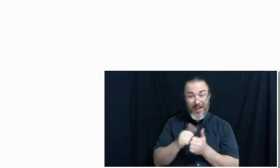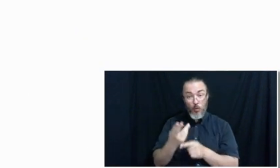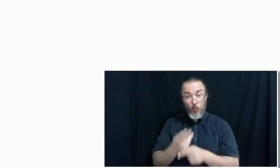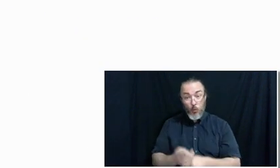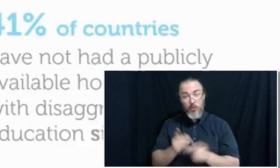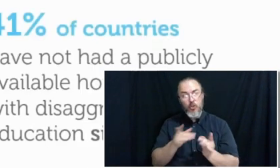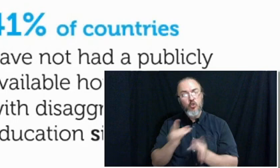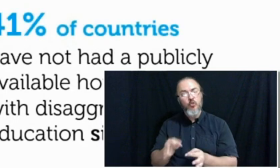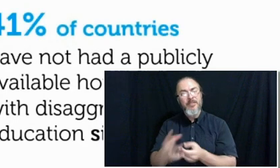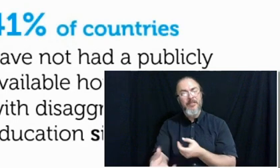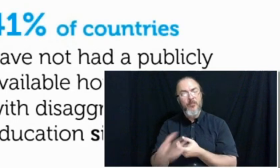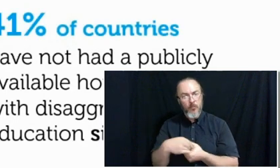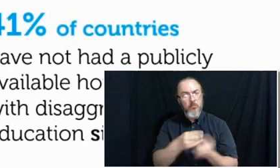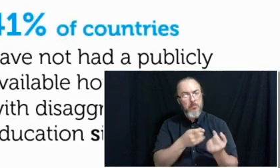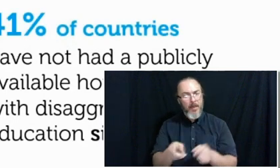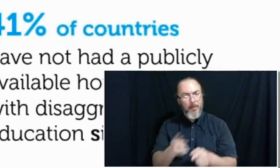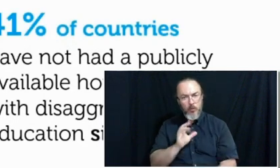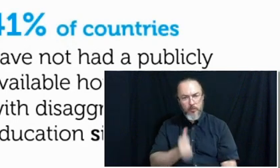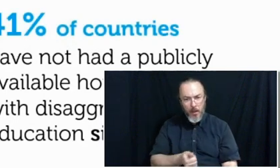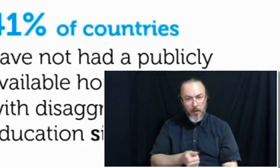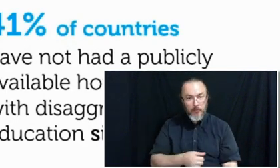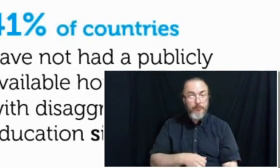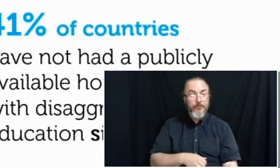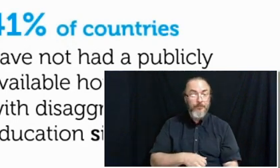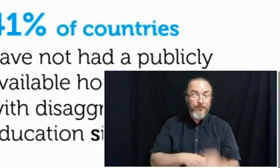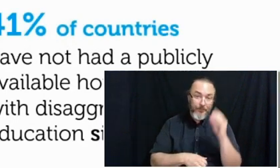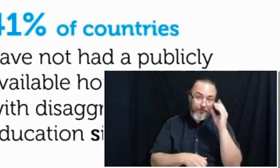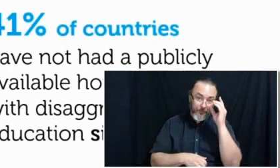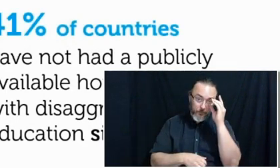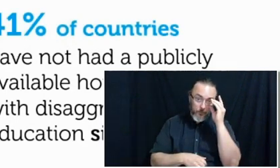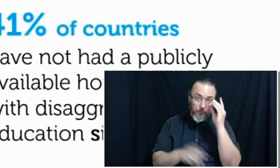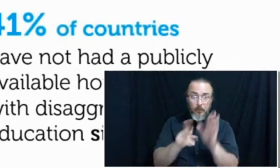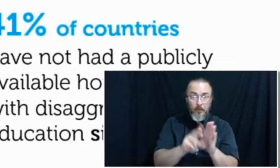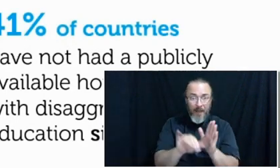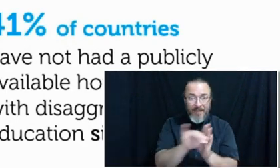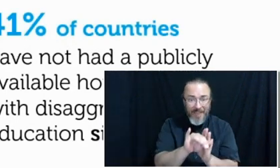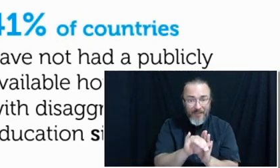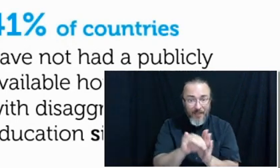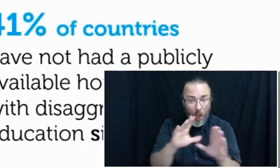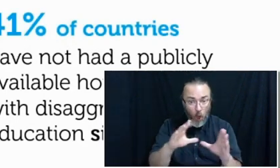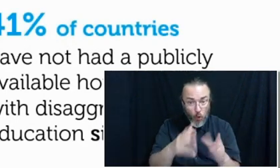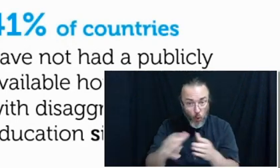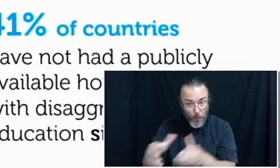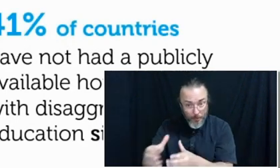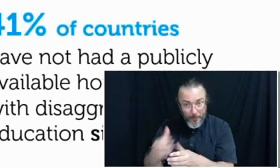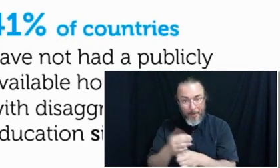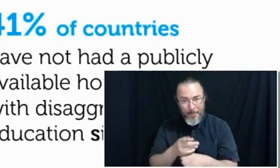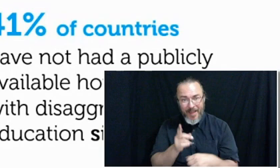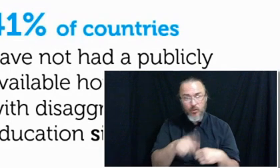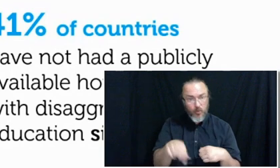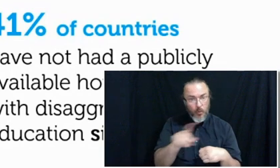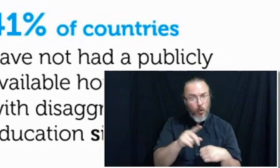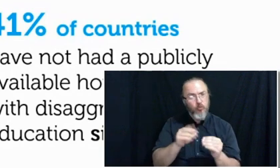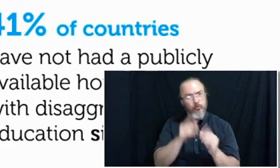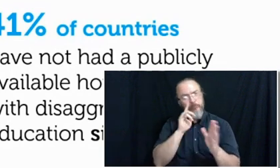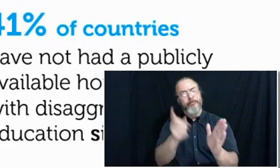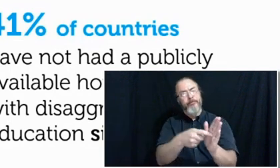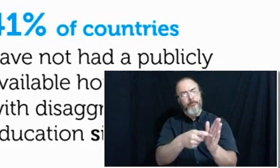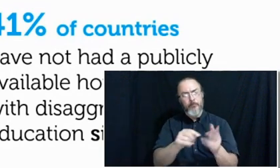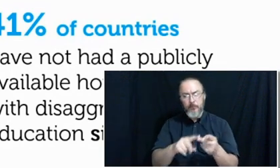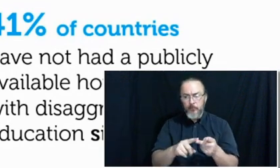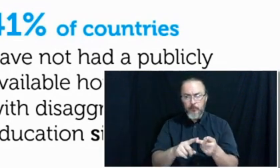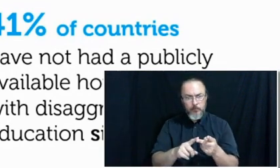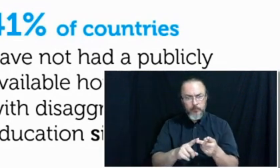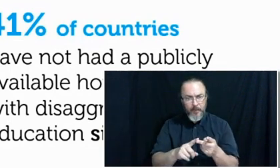si l'inclusion est bien servie par les données. Il existe une tension potentielle. Recenser les groupes fait que les défavorisés deviennent visibles, ce